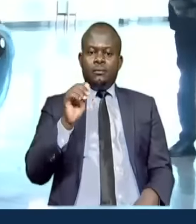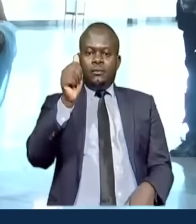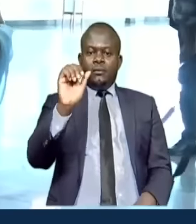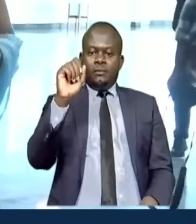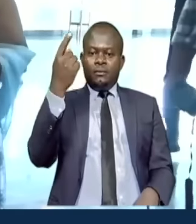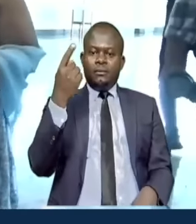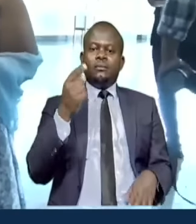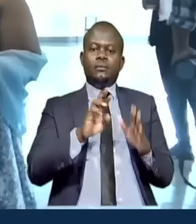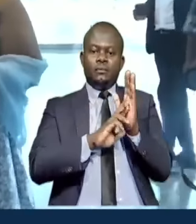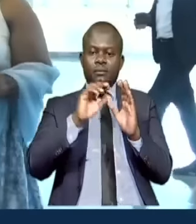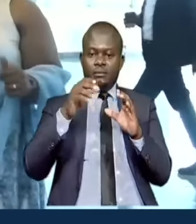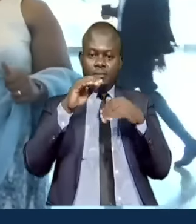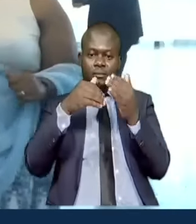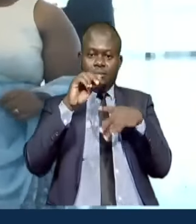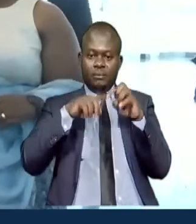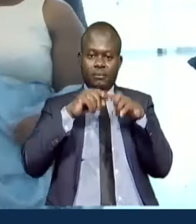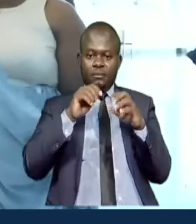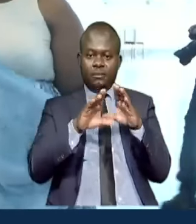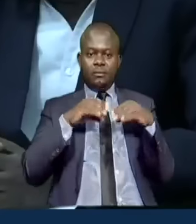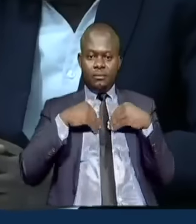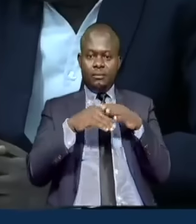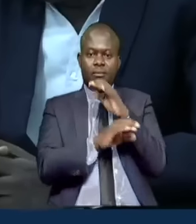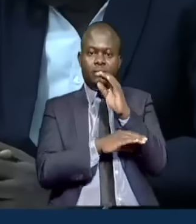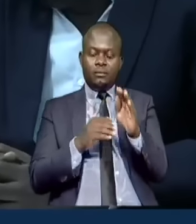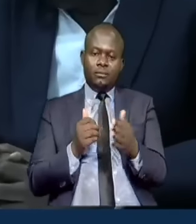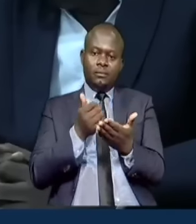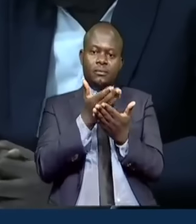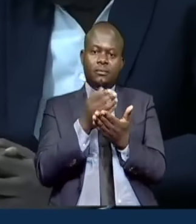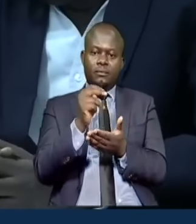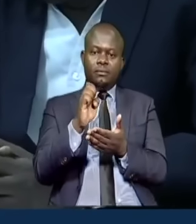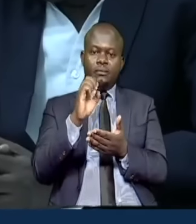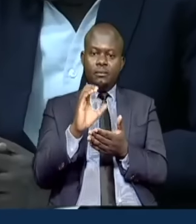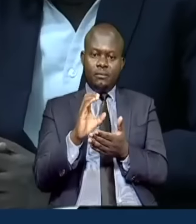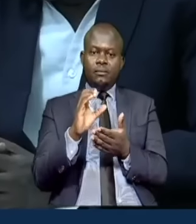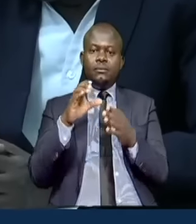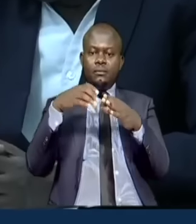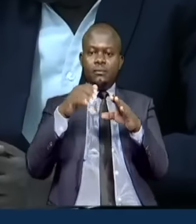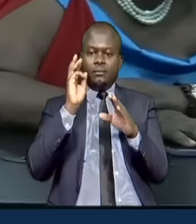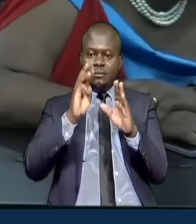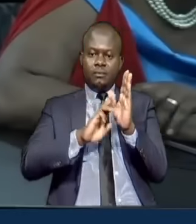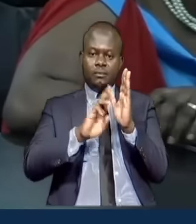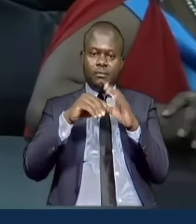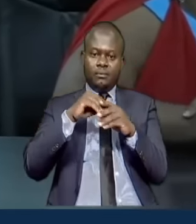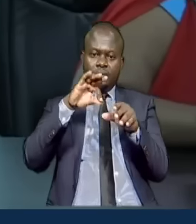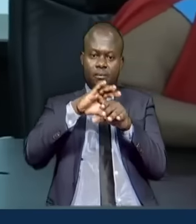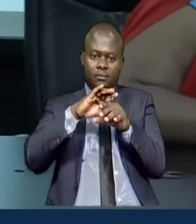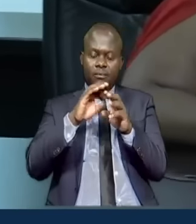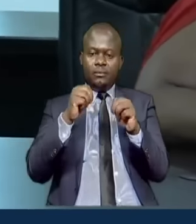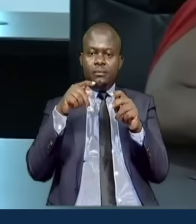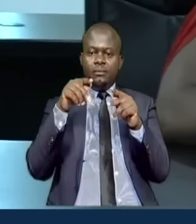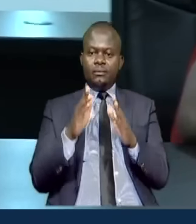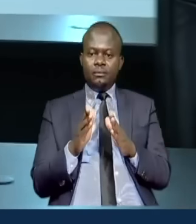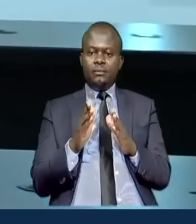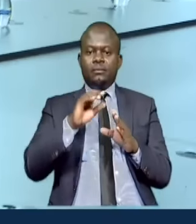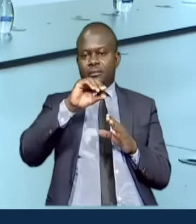indi mitwe ya politiki yemewe mu gihugu gushyikiriza komisiyo y'igihugu y'amatora NEC abakandida bazawuhagararira mu matora y'abadepite